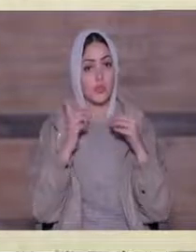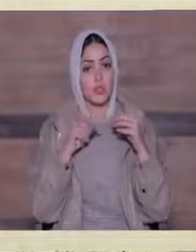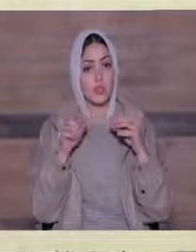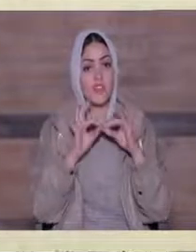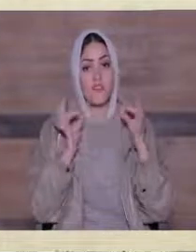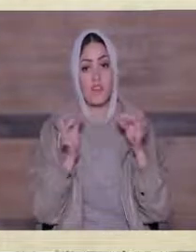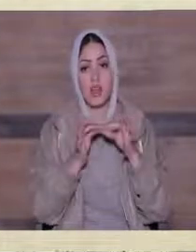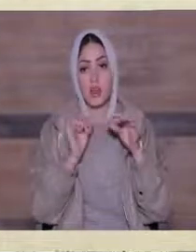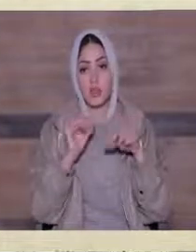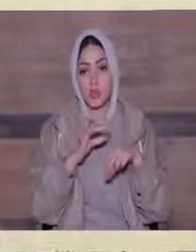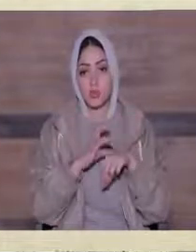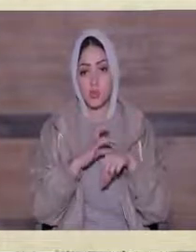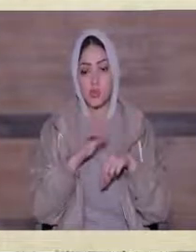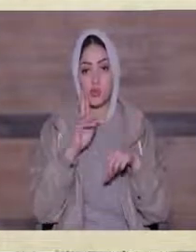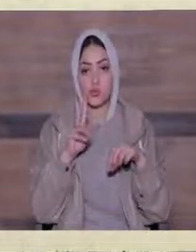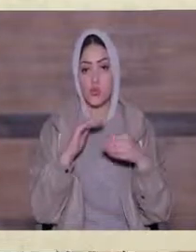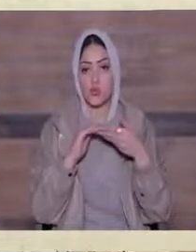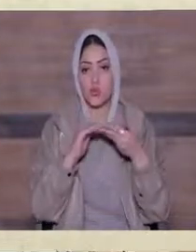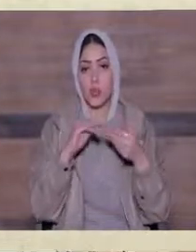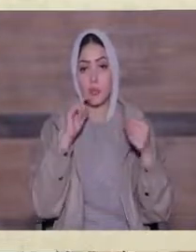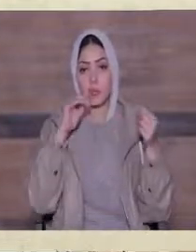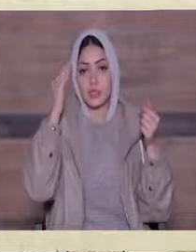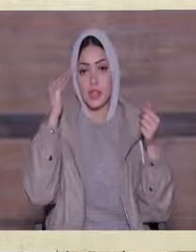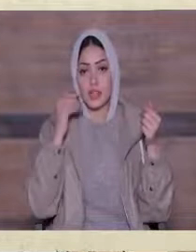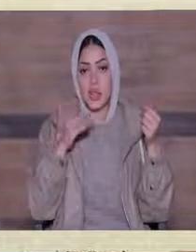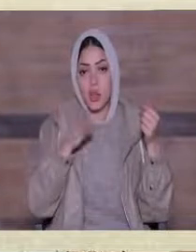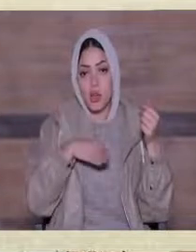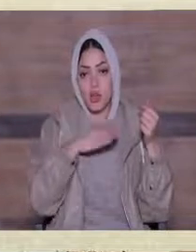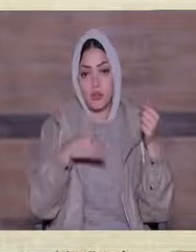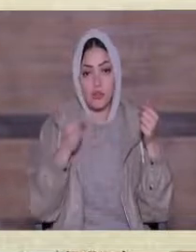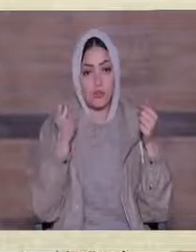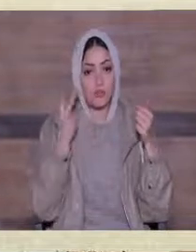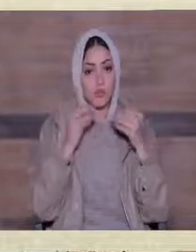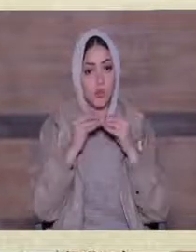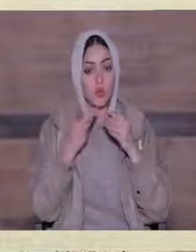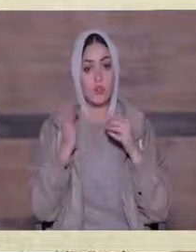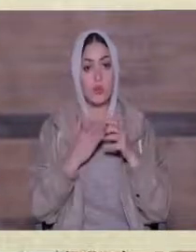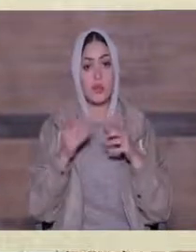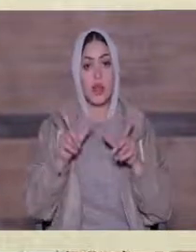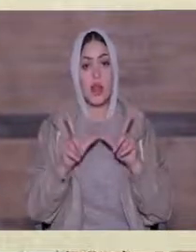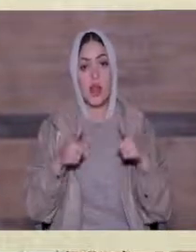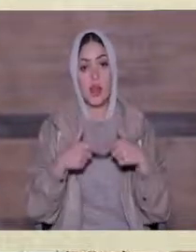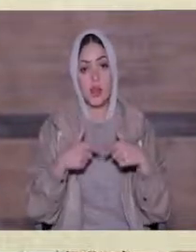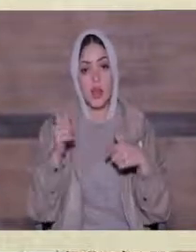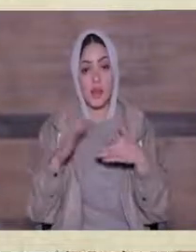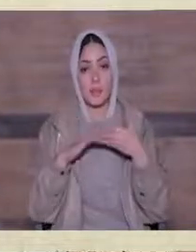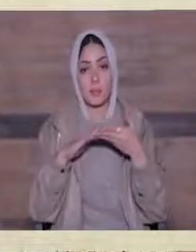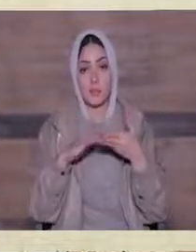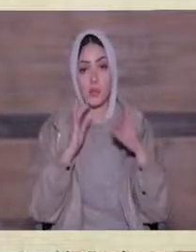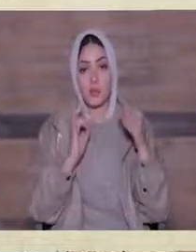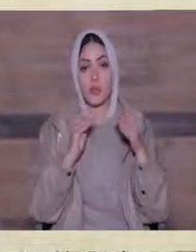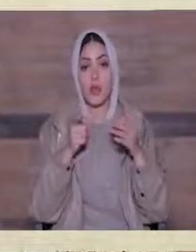طبي متكامل في وضع خطة العلاج دي. الفريق ده بنسميه اللجنة متعددة التخصصات،